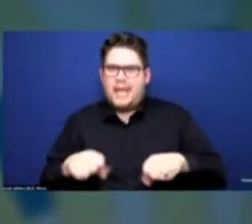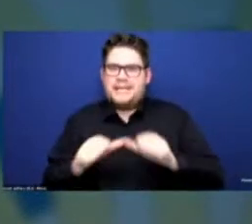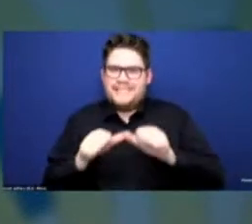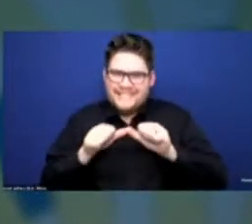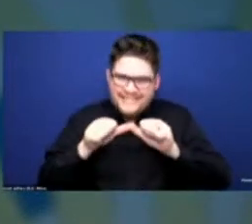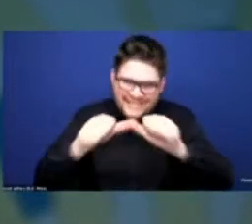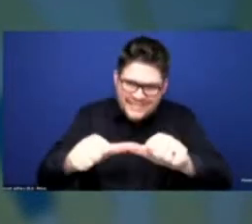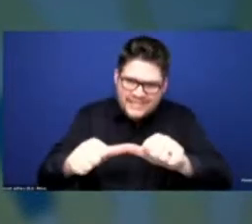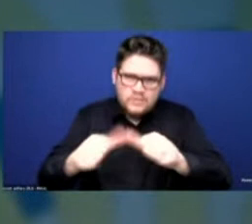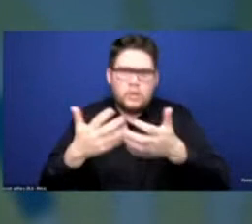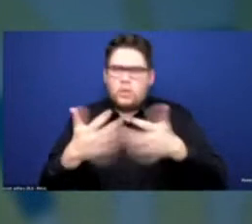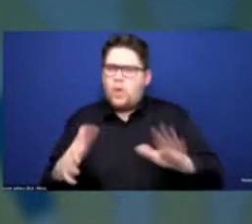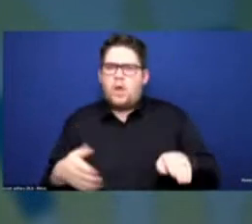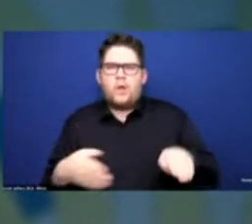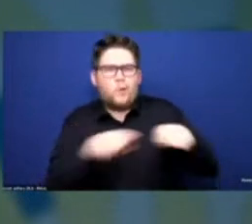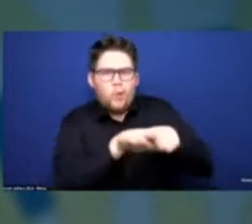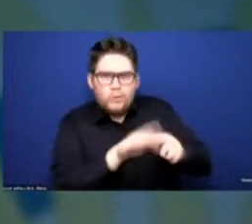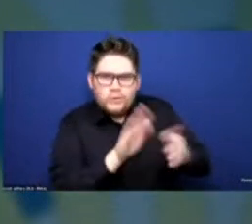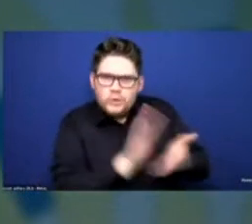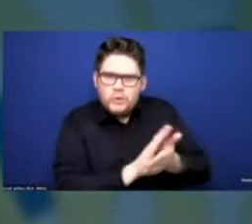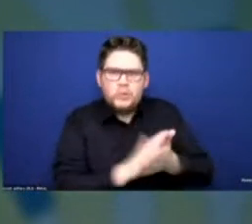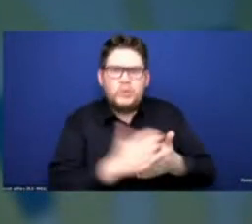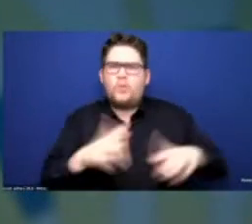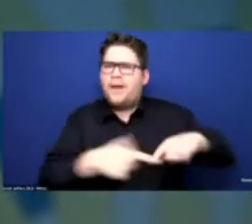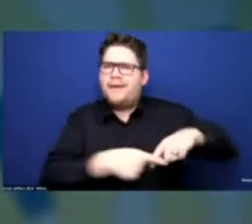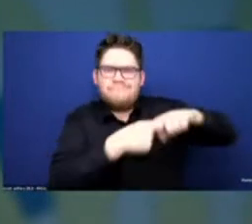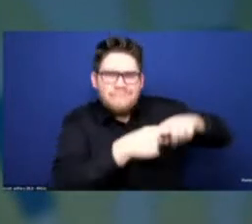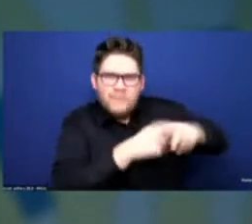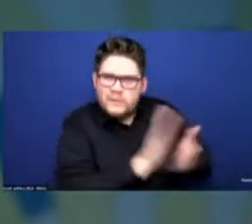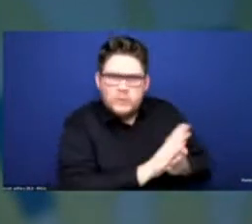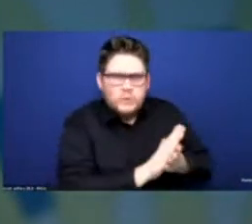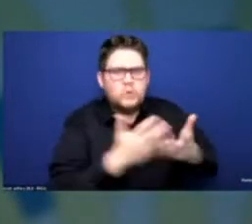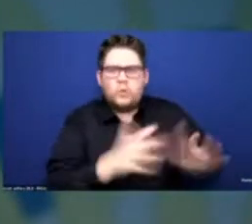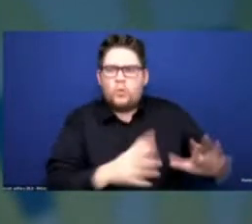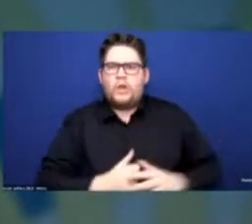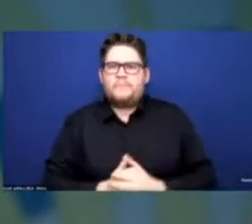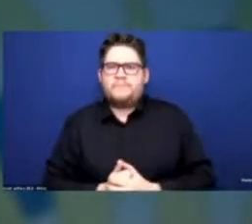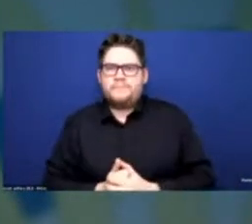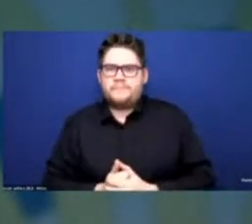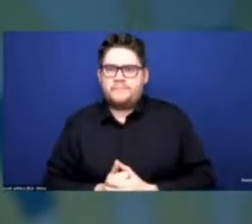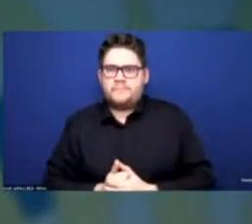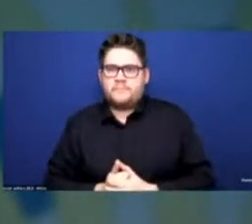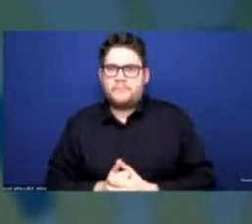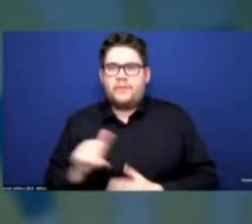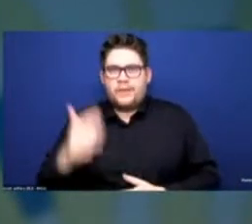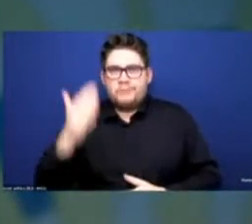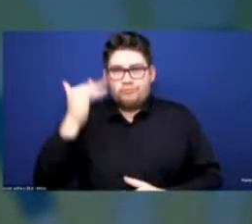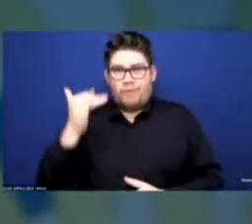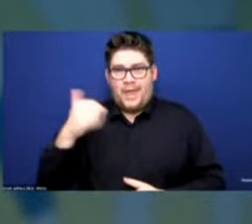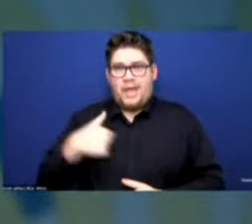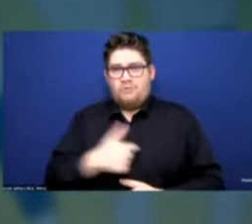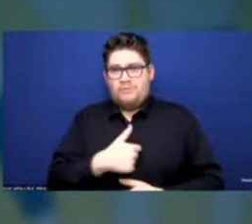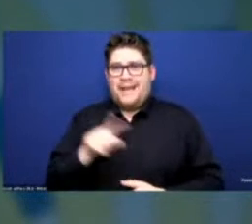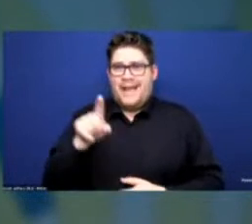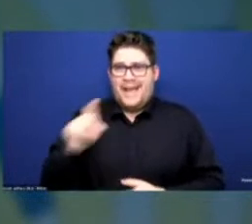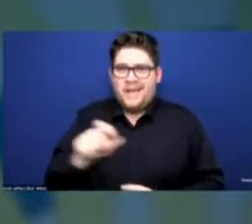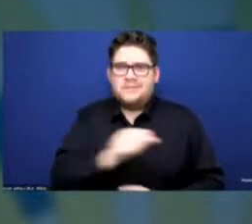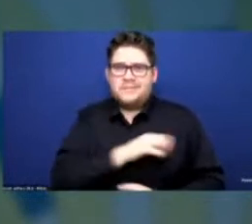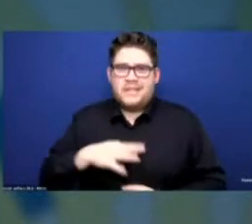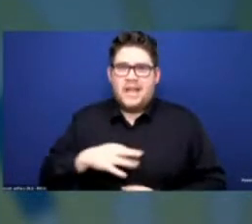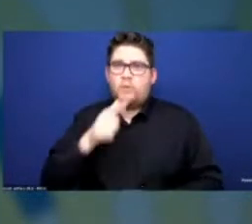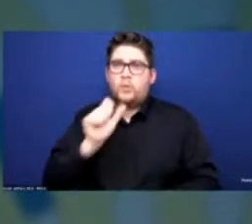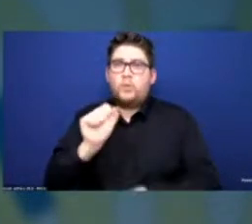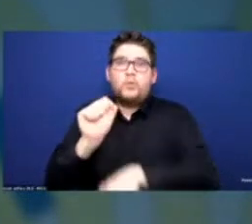why 是 it is so 导致 important 社 that 区 we 传染的一 prioritize 个主要 school 的因 staff 素。 for immunization, and starting with the areas with highest